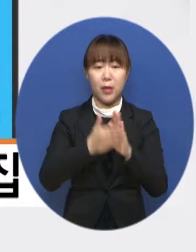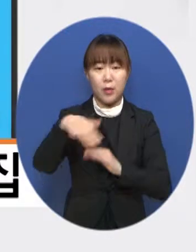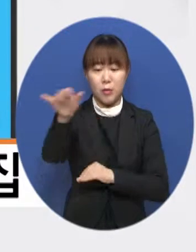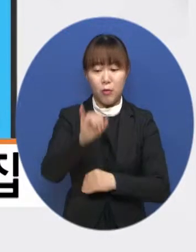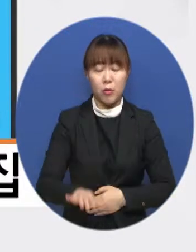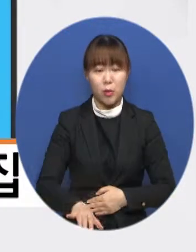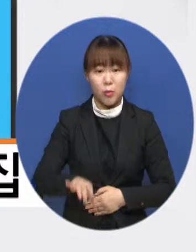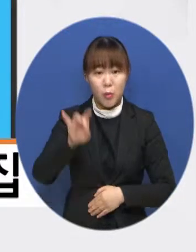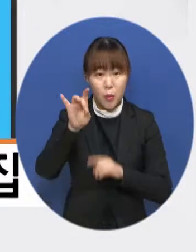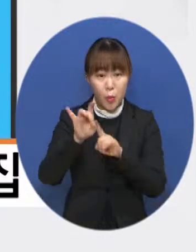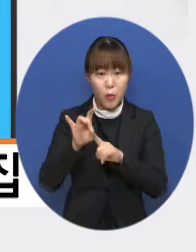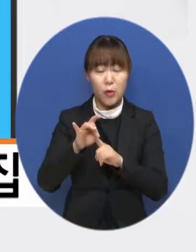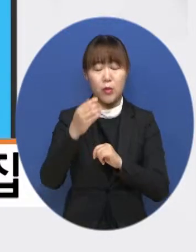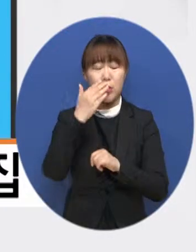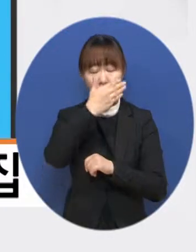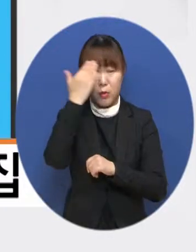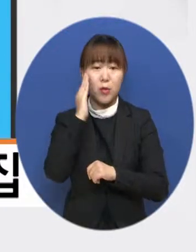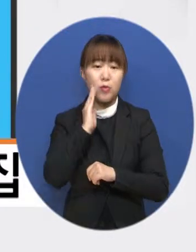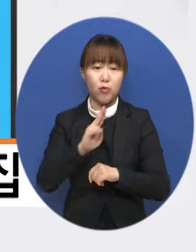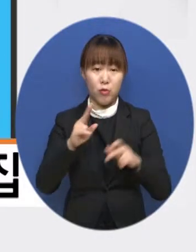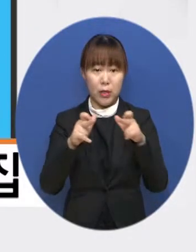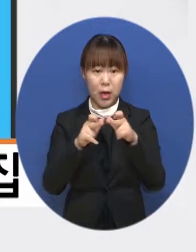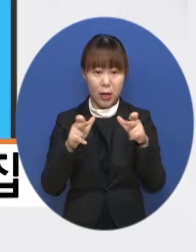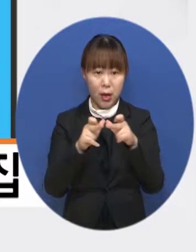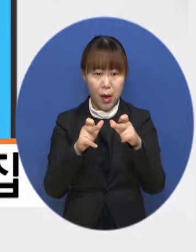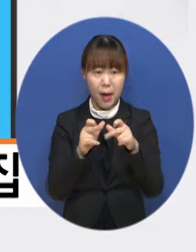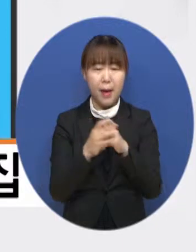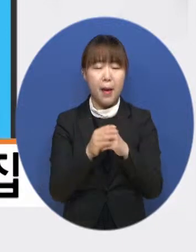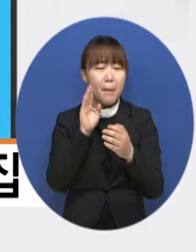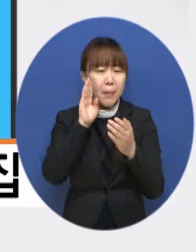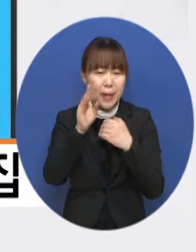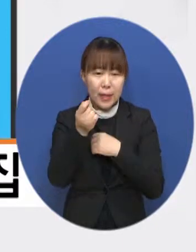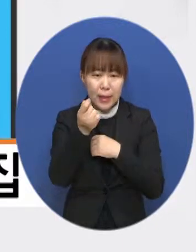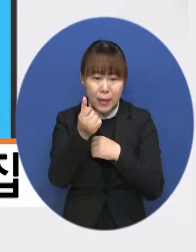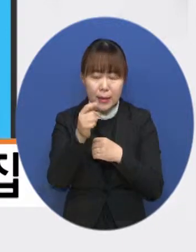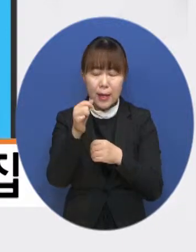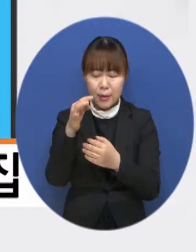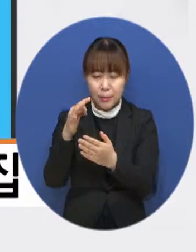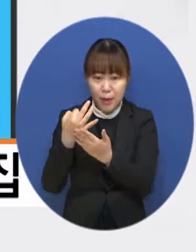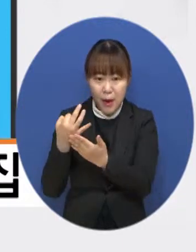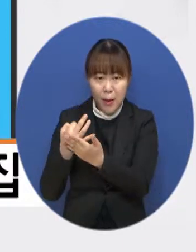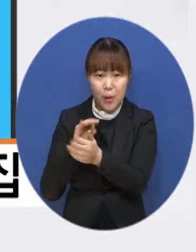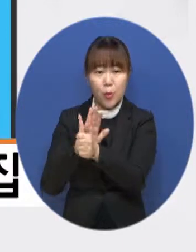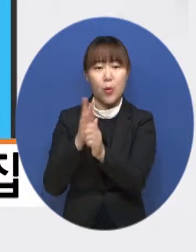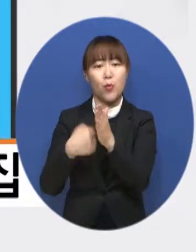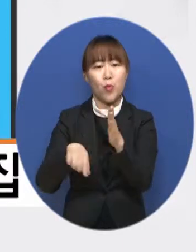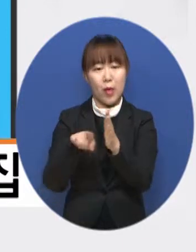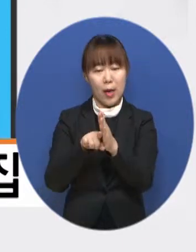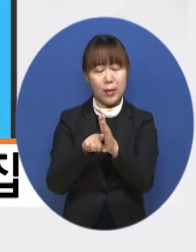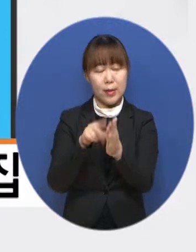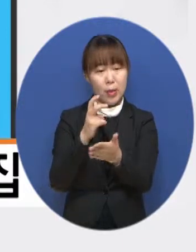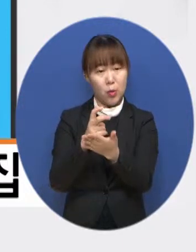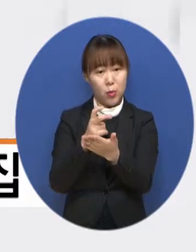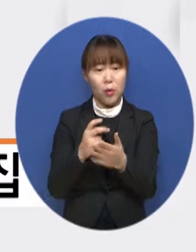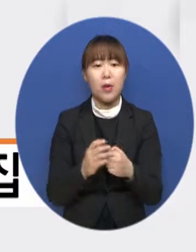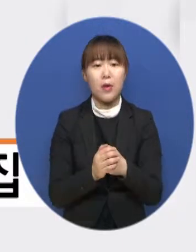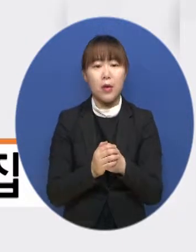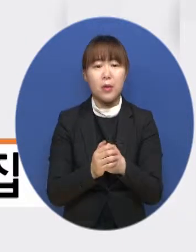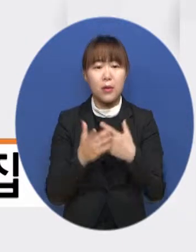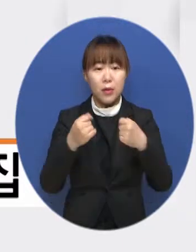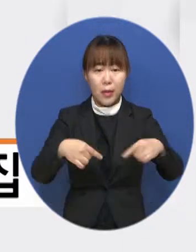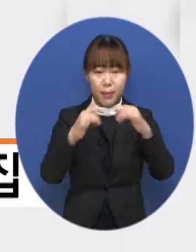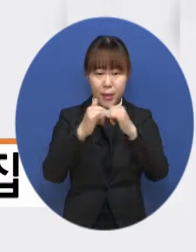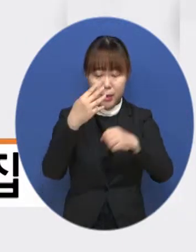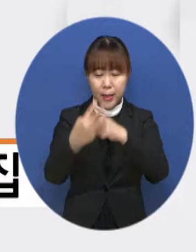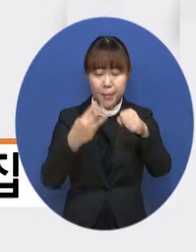최초로 청년 중증 장애인의 미래 씨앗 자금 형성을 돕기 위해 시행하는 제도입니다 이름 통장은 참여자가